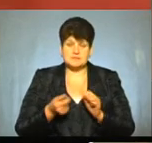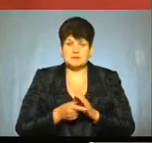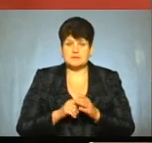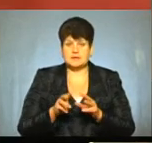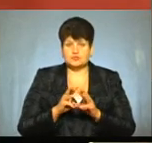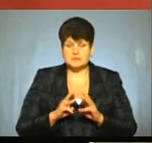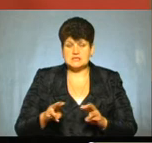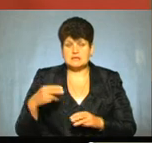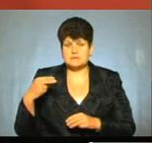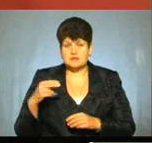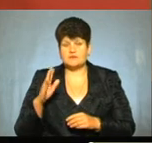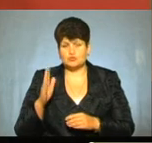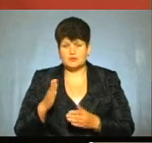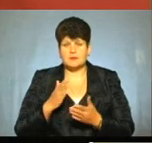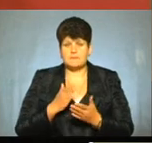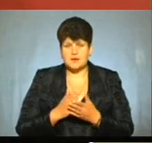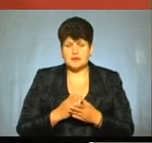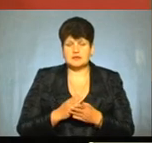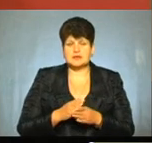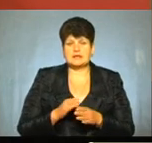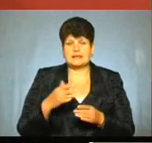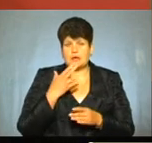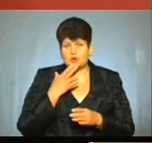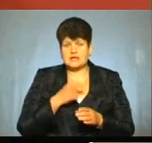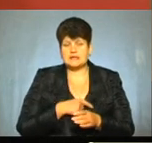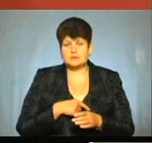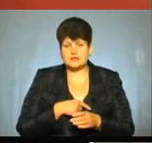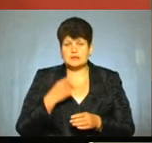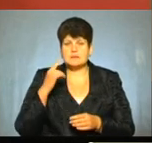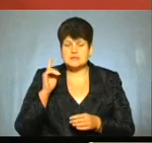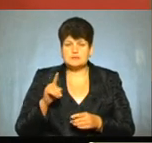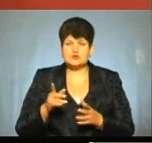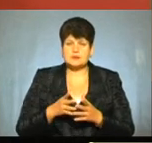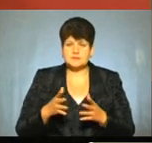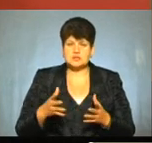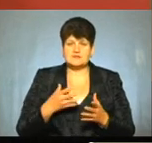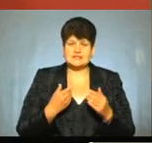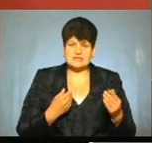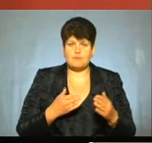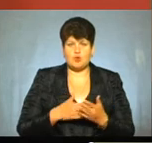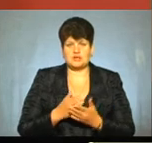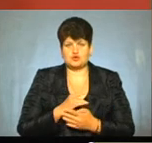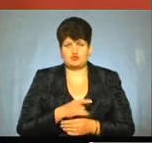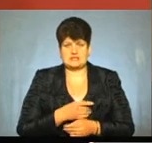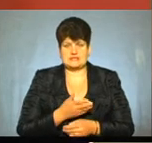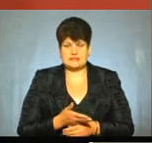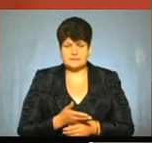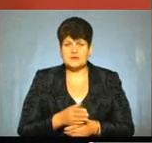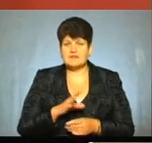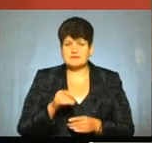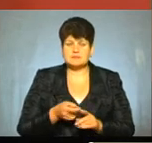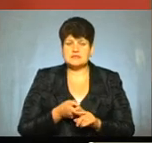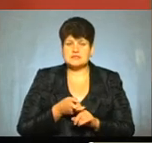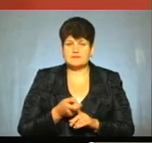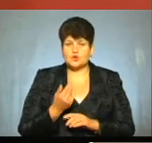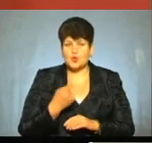я думаю, з кабінету міністрів і президента він буде мати. Ну і також народні депутати, які ми знаємо, що більшість є від цієї політичної сили. Але все